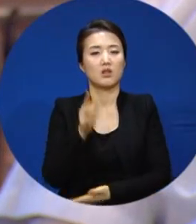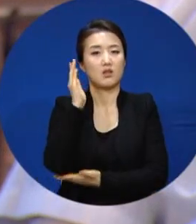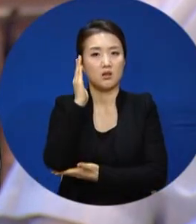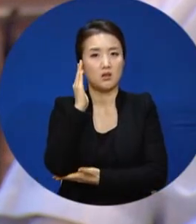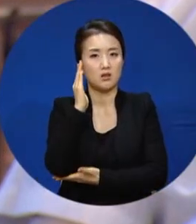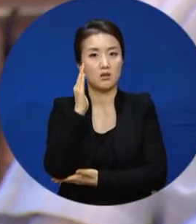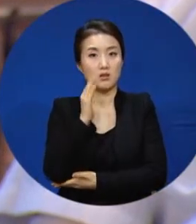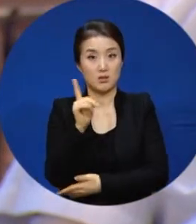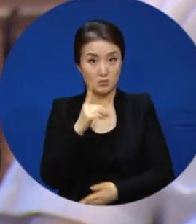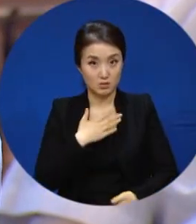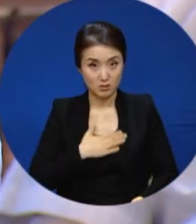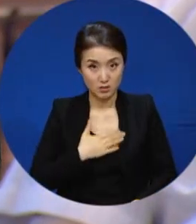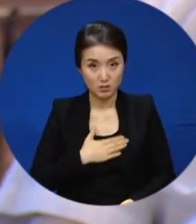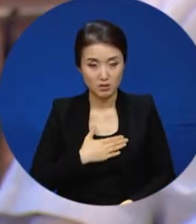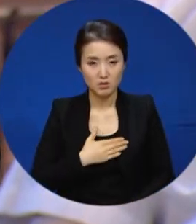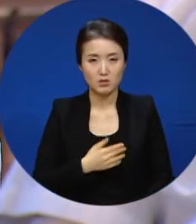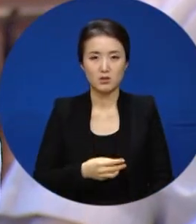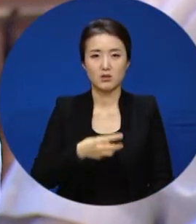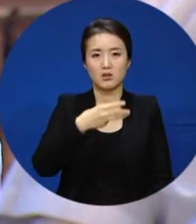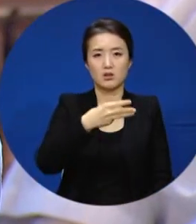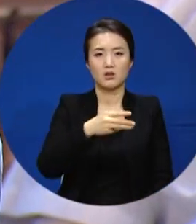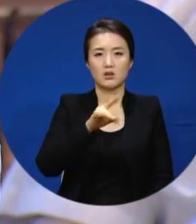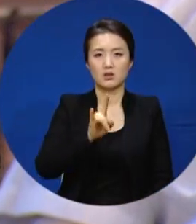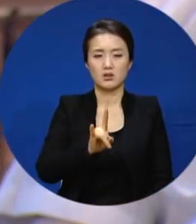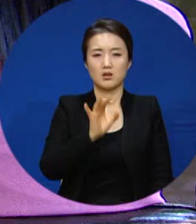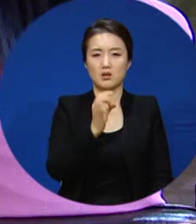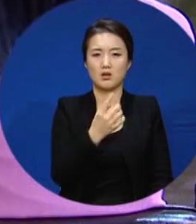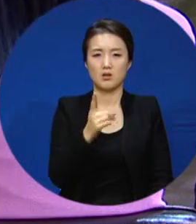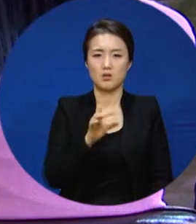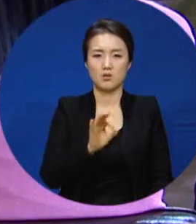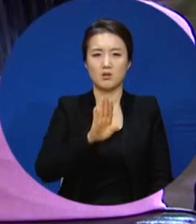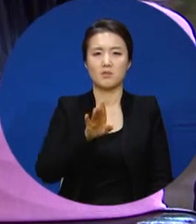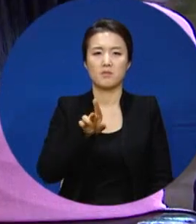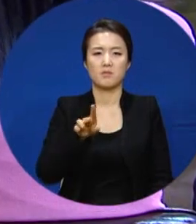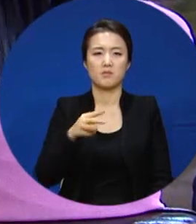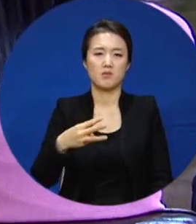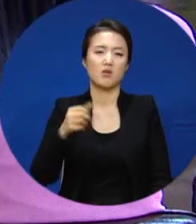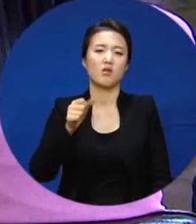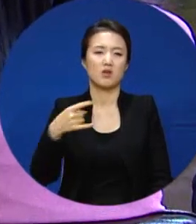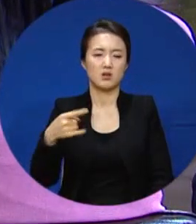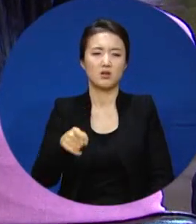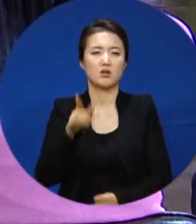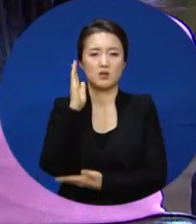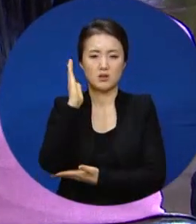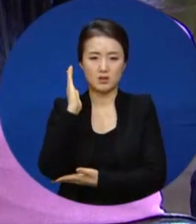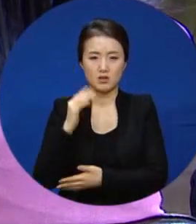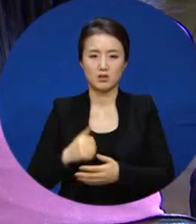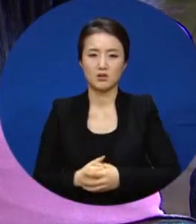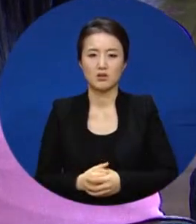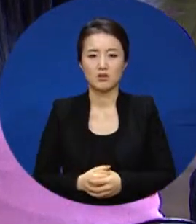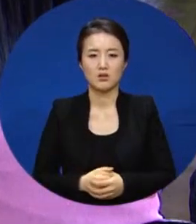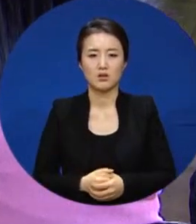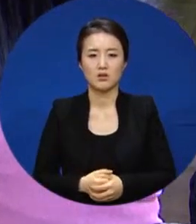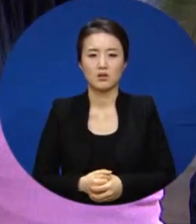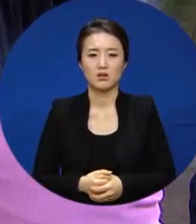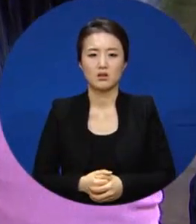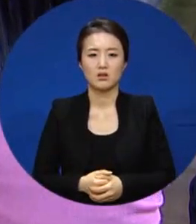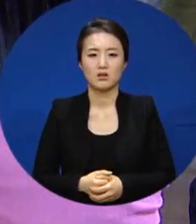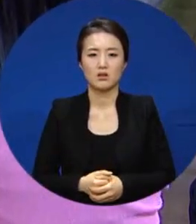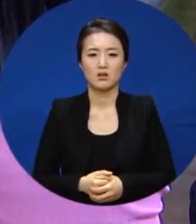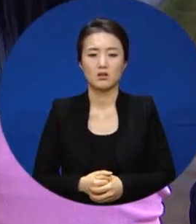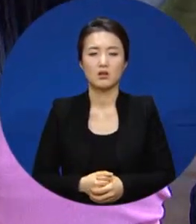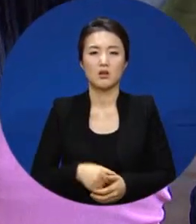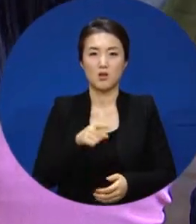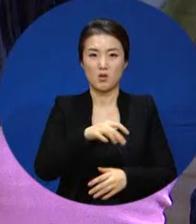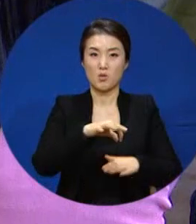신라나 모르겠는데 태왕 * 일하고 있어요 아시죠 이 항구가 서초패왕 이에요 회